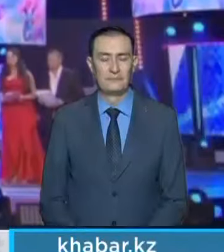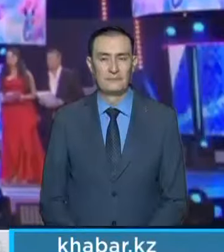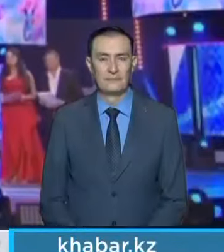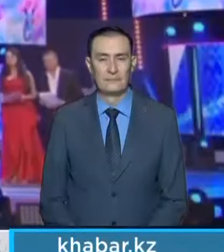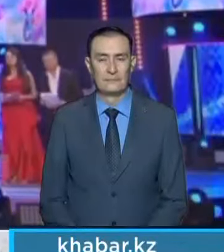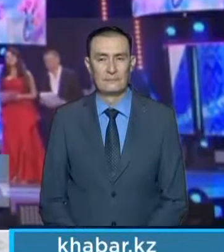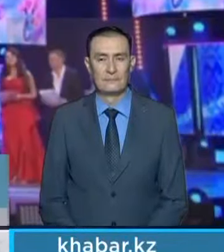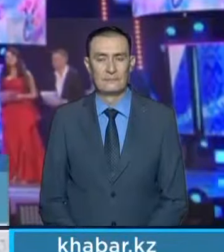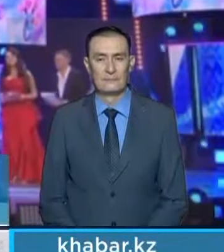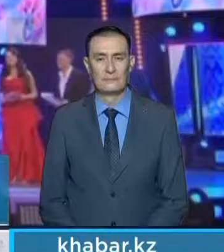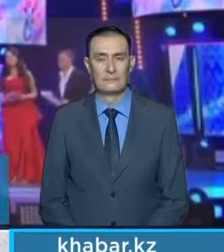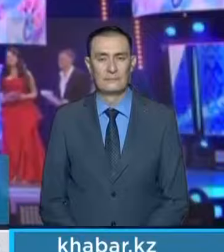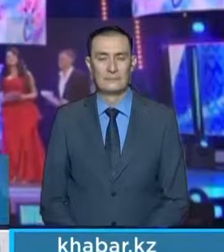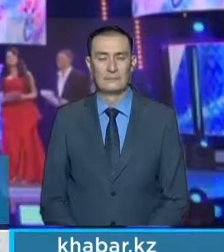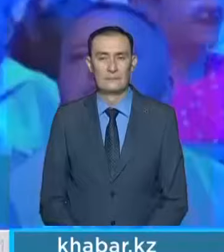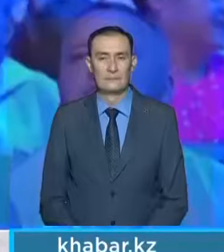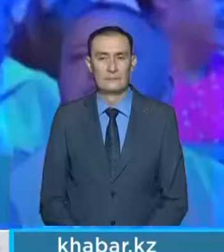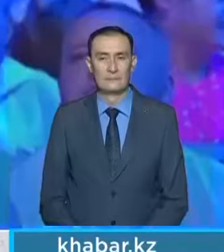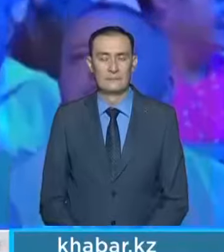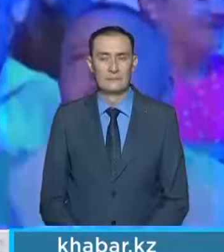Жубан, Казахстан!